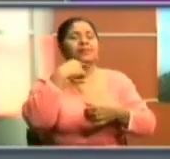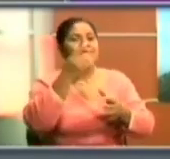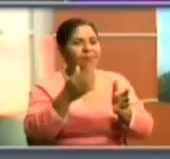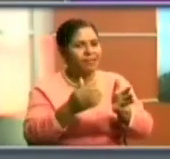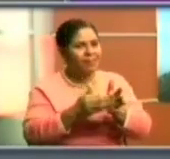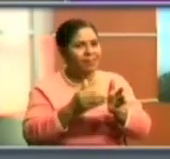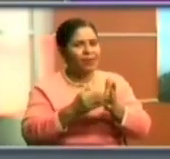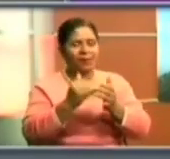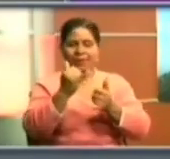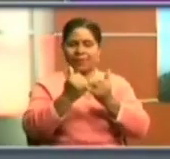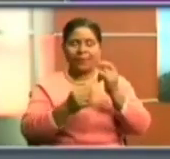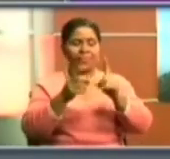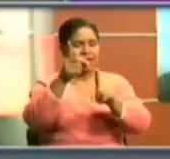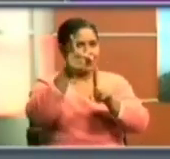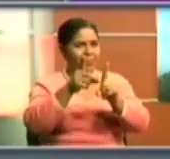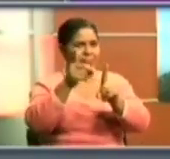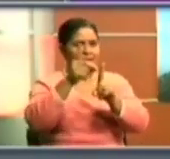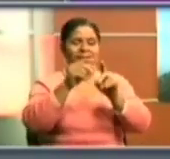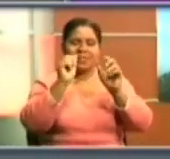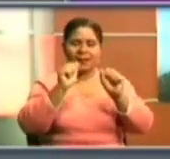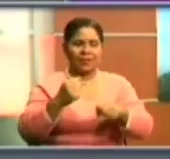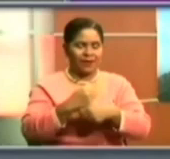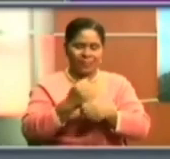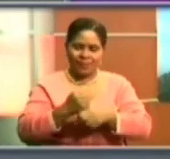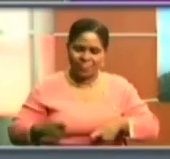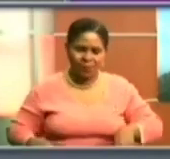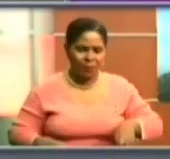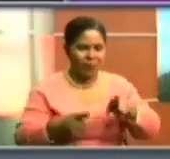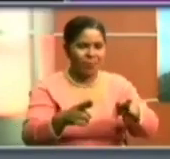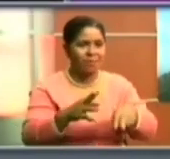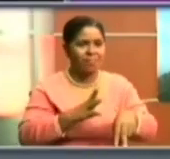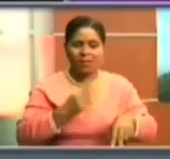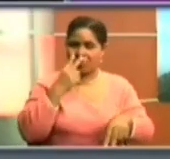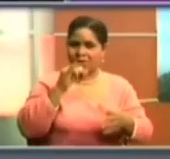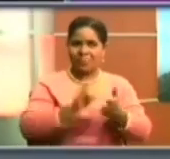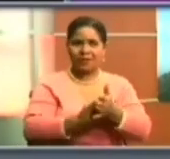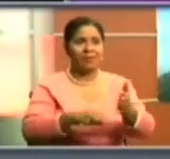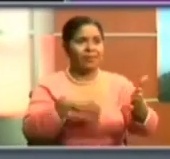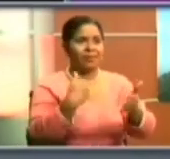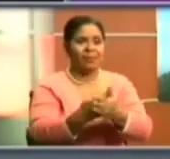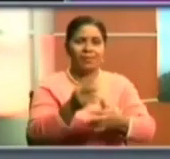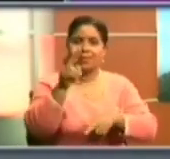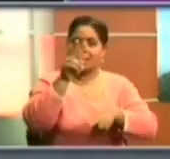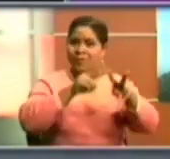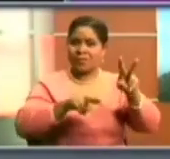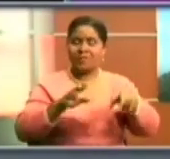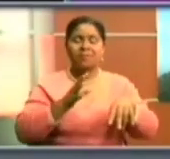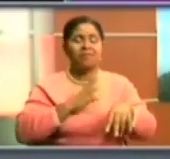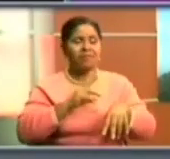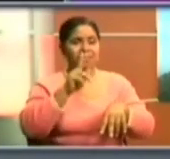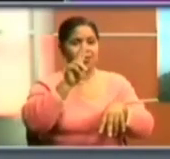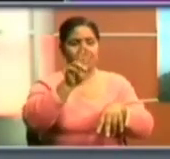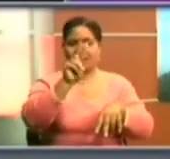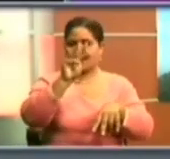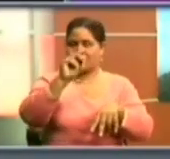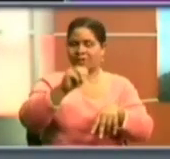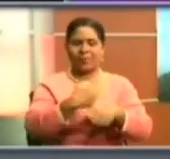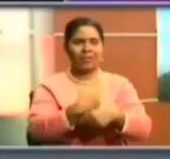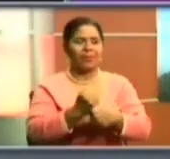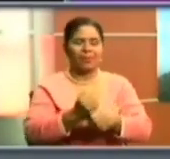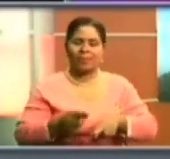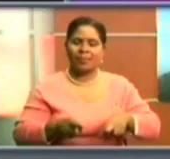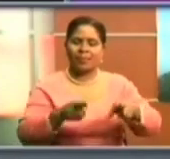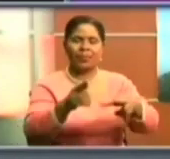8 décembre. On t'a passé dans la route, là c'est la dame qui passe pour m'entrer là, vérifier qu'il y a 2 km d'asphalte. Et me tout dit nous ça,